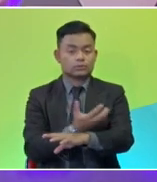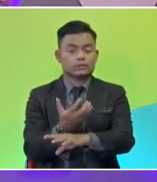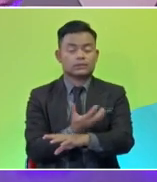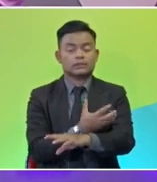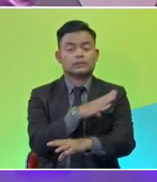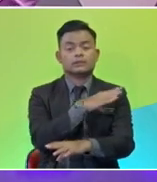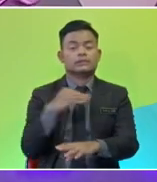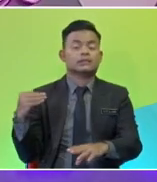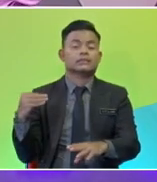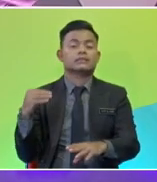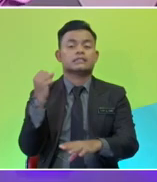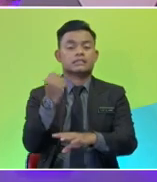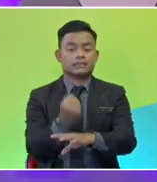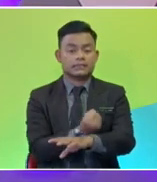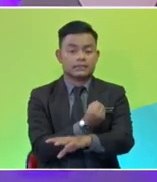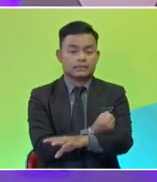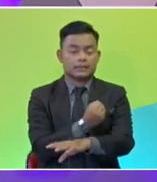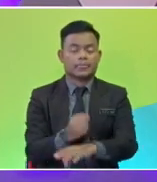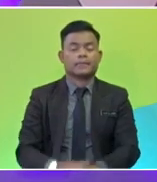Oke jadi